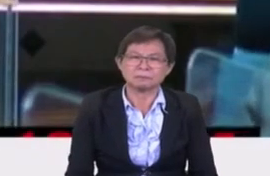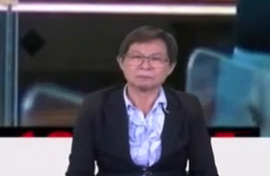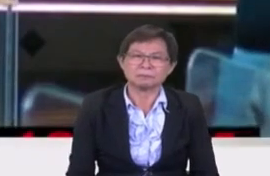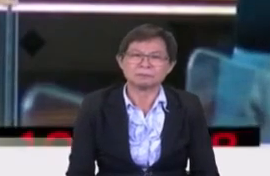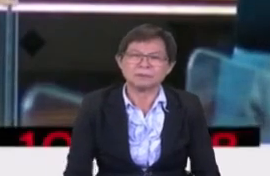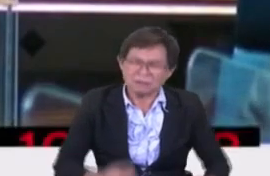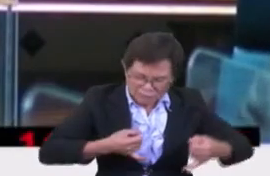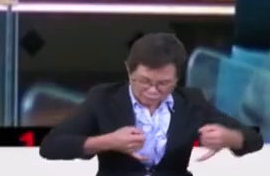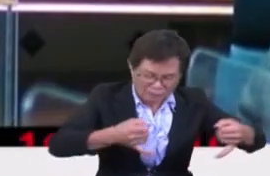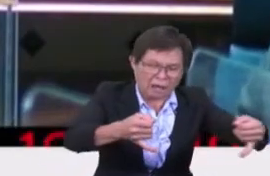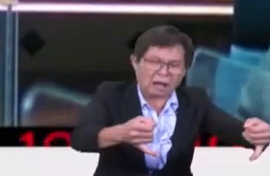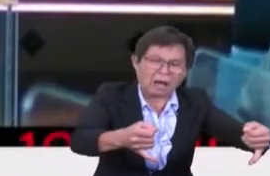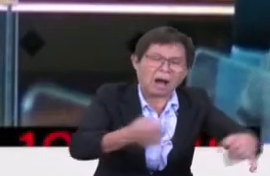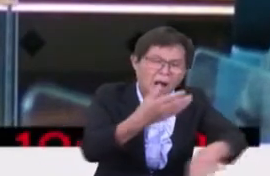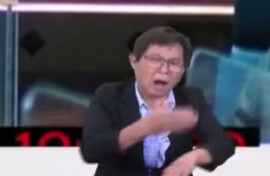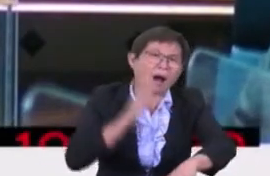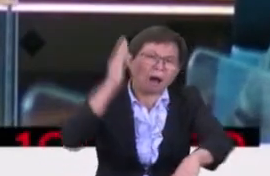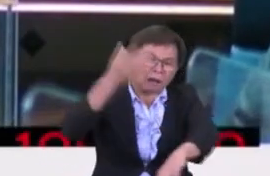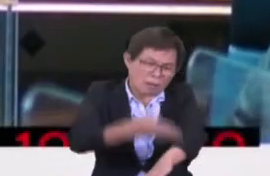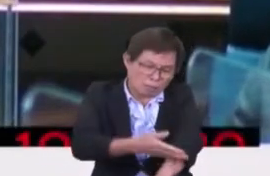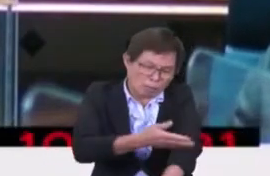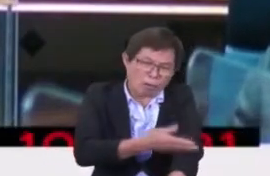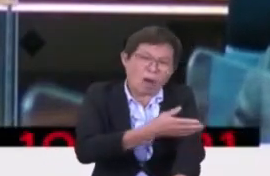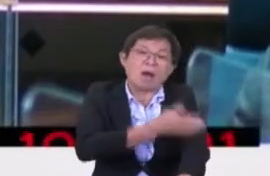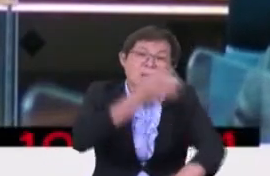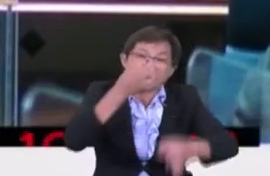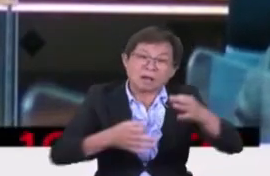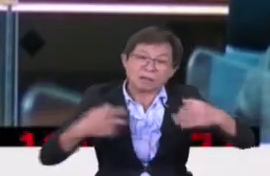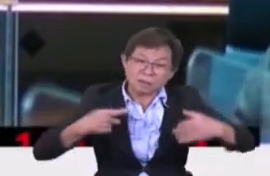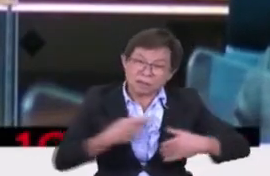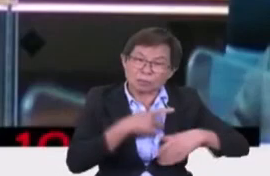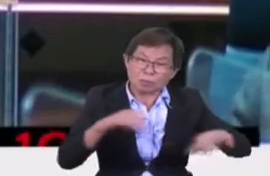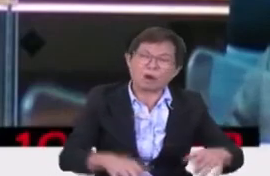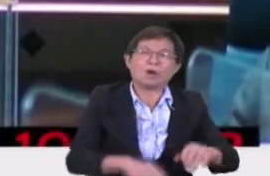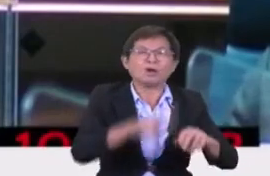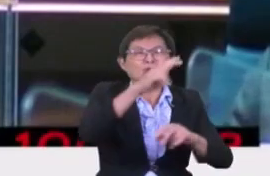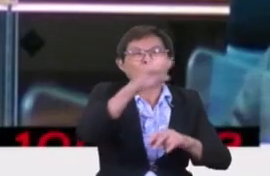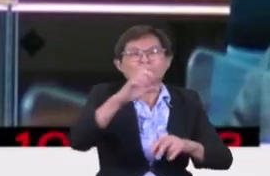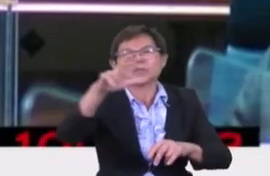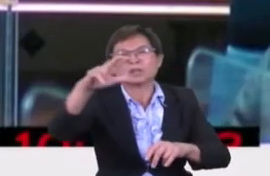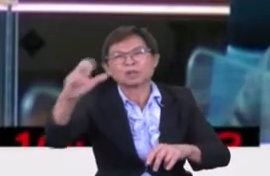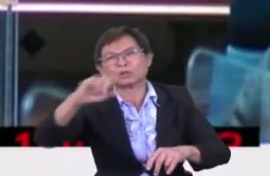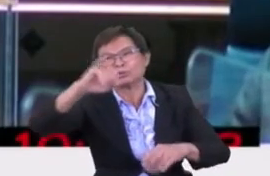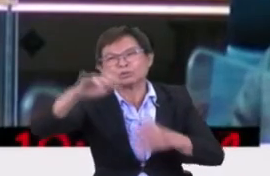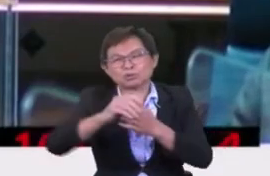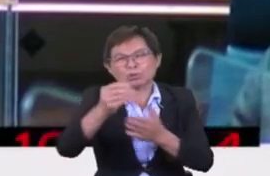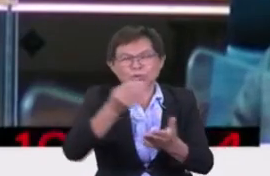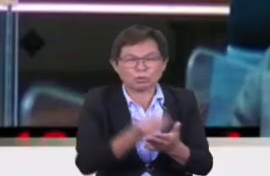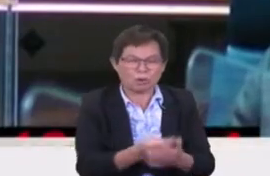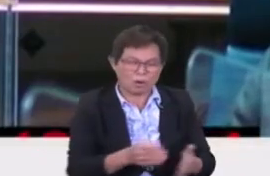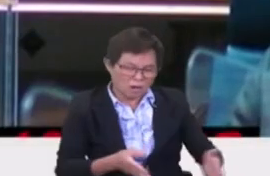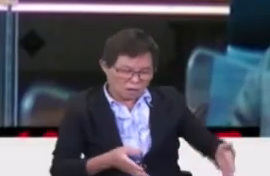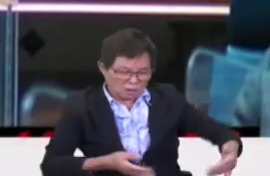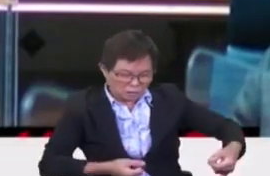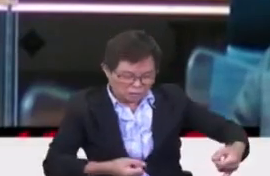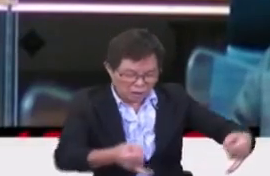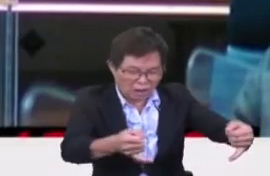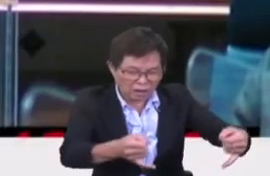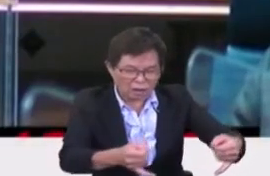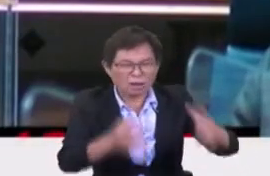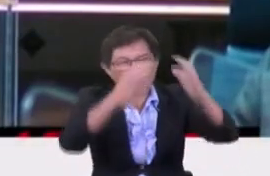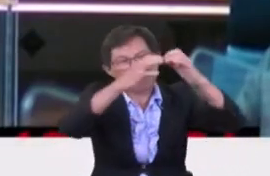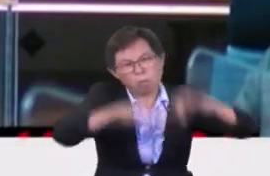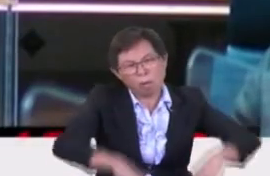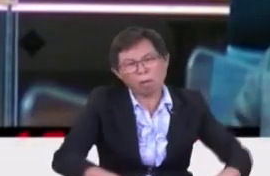jalan ini akan diraih kalau kita buat 230000000 Lepas tuh jalan itu kita robohkan juga